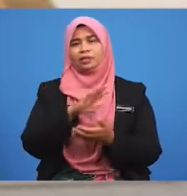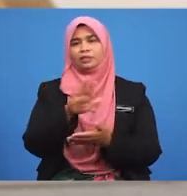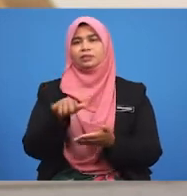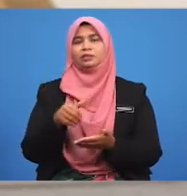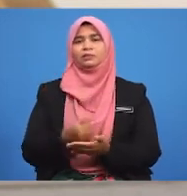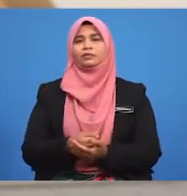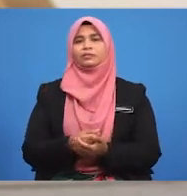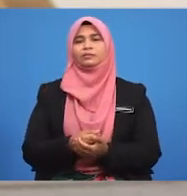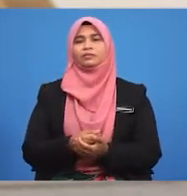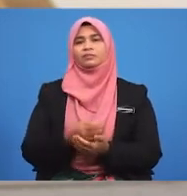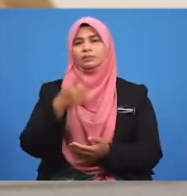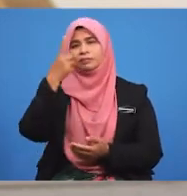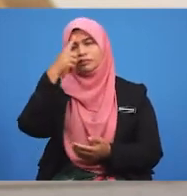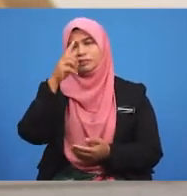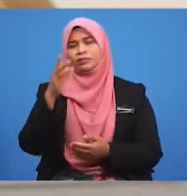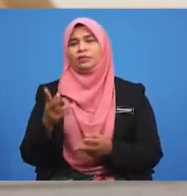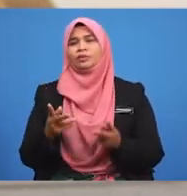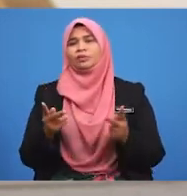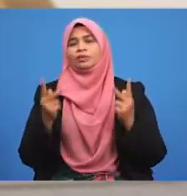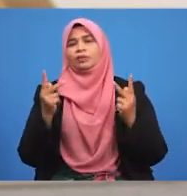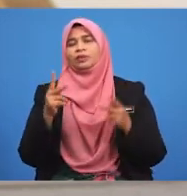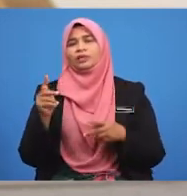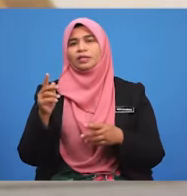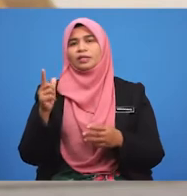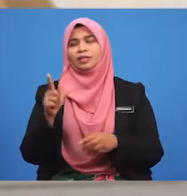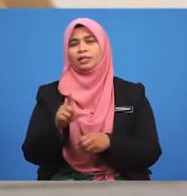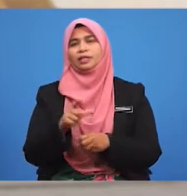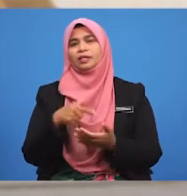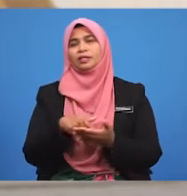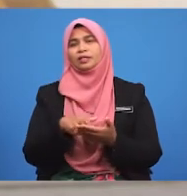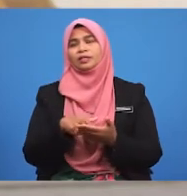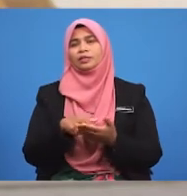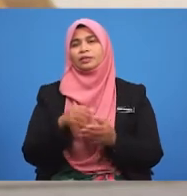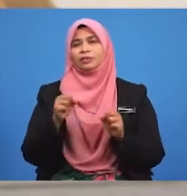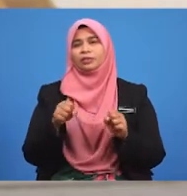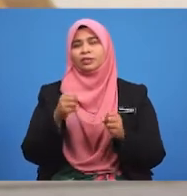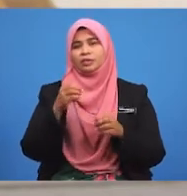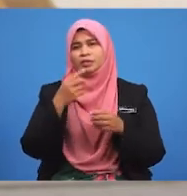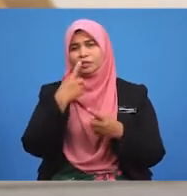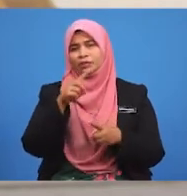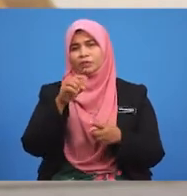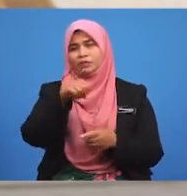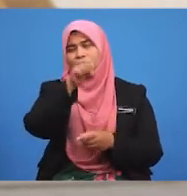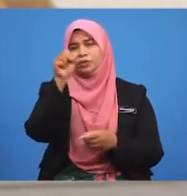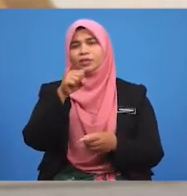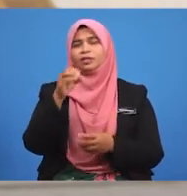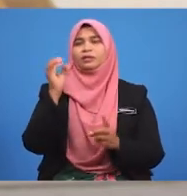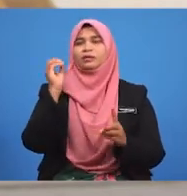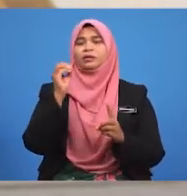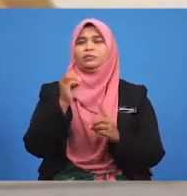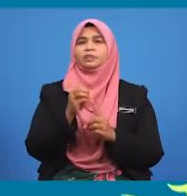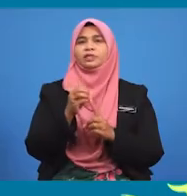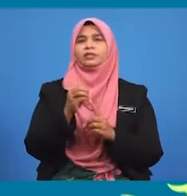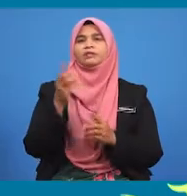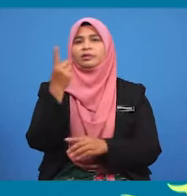tahap penguasaan tajuk hari ini, mari kita sama-sama menjawab soalan objektif ini. Saya pasti murid mampu memberi